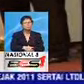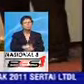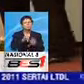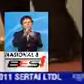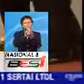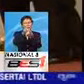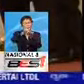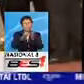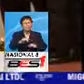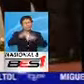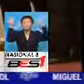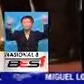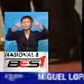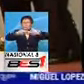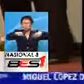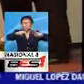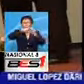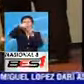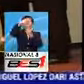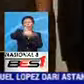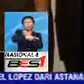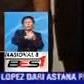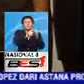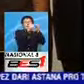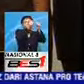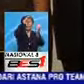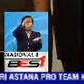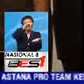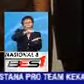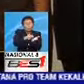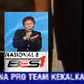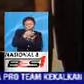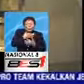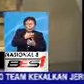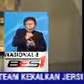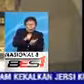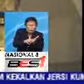Beliau ditemui media pada majlis pelancaran projek perintis pengurangan penagihan dadah